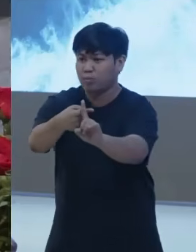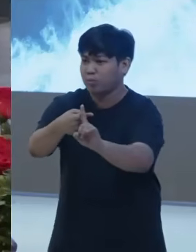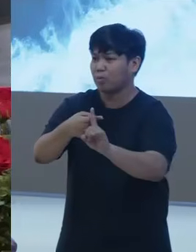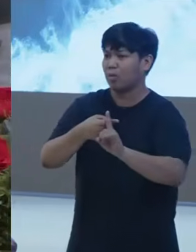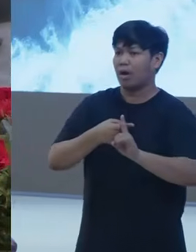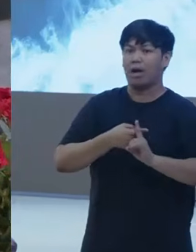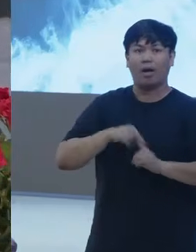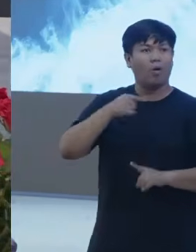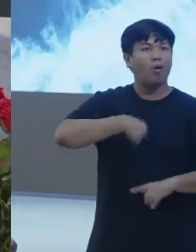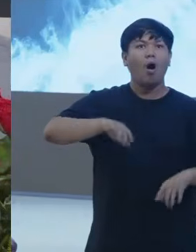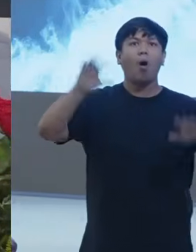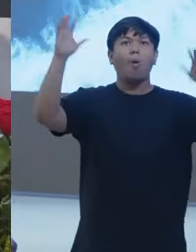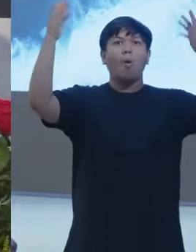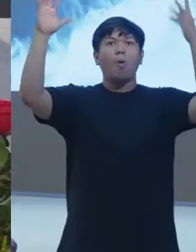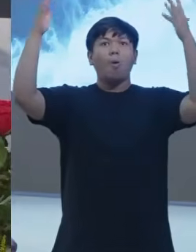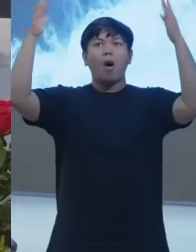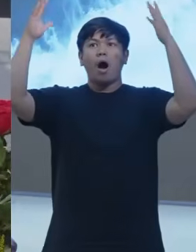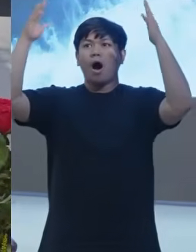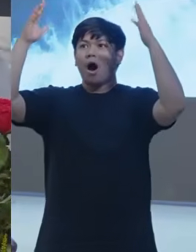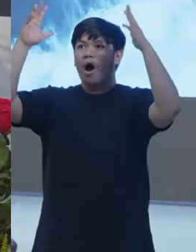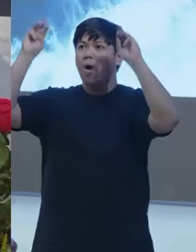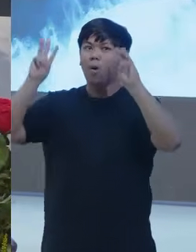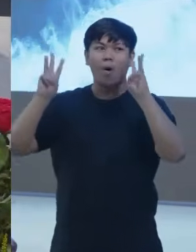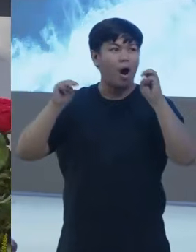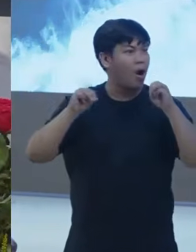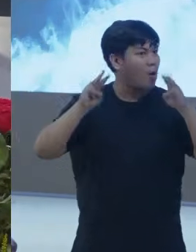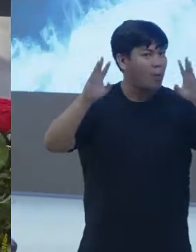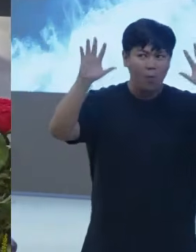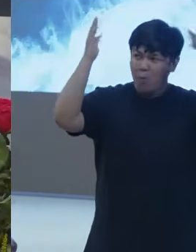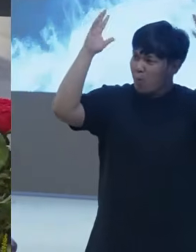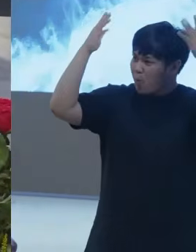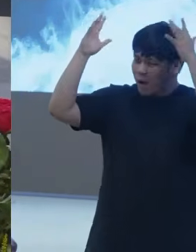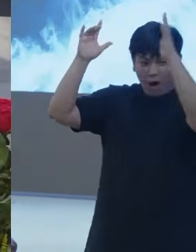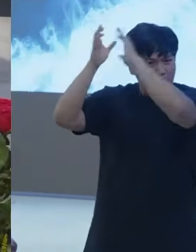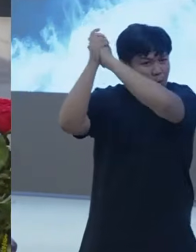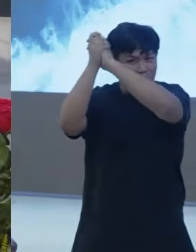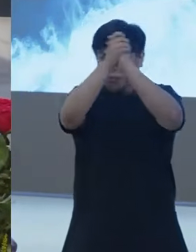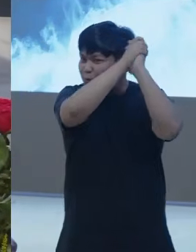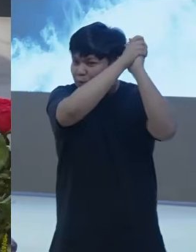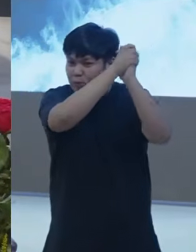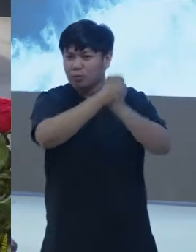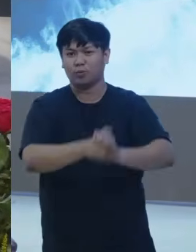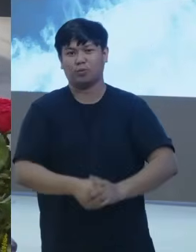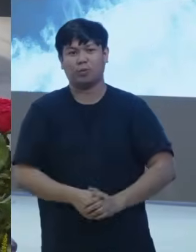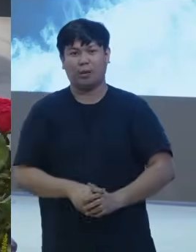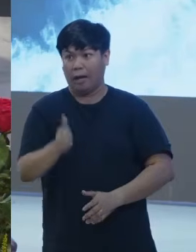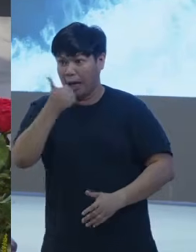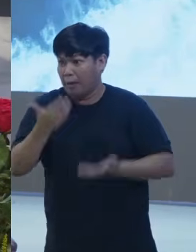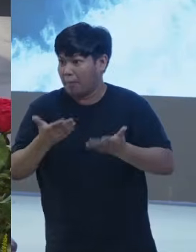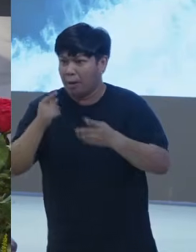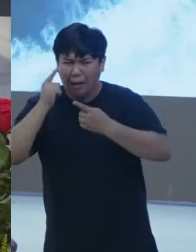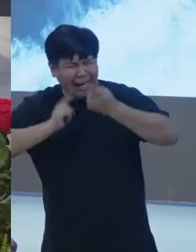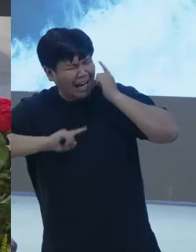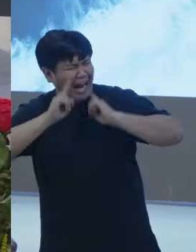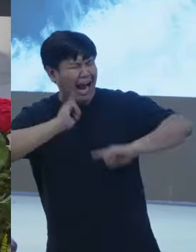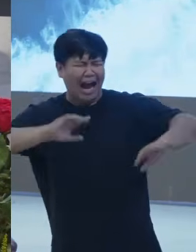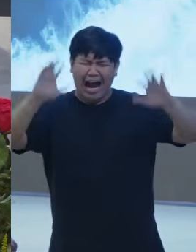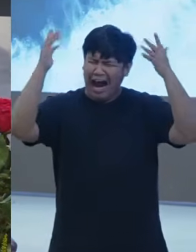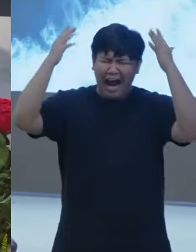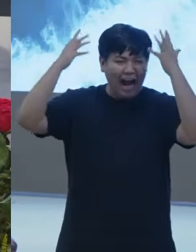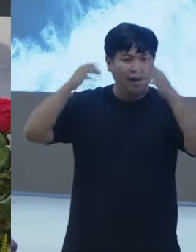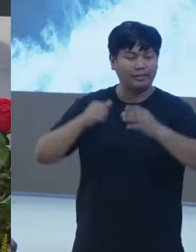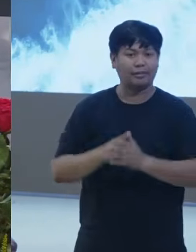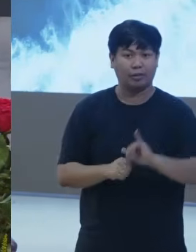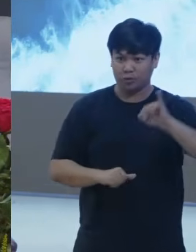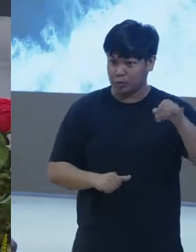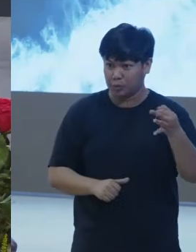sa Panginoon. Pagkatapos ng kanilang testimonyo, ating pinapalakpakan, di ba? Ganon dapat ang reaksyon ni Jonah.